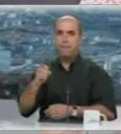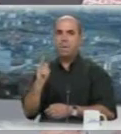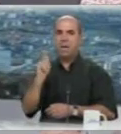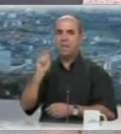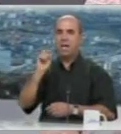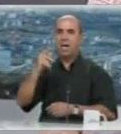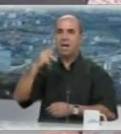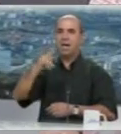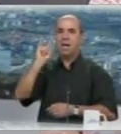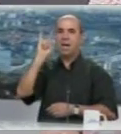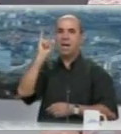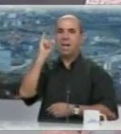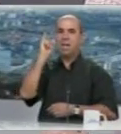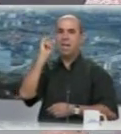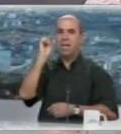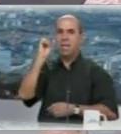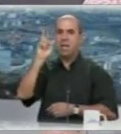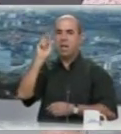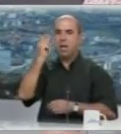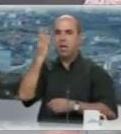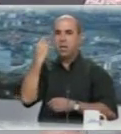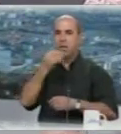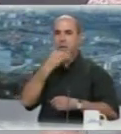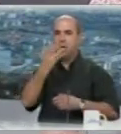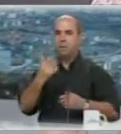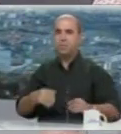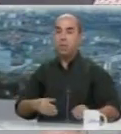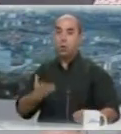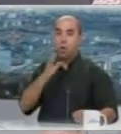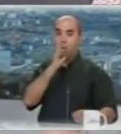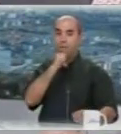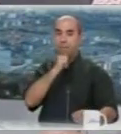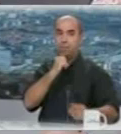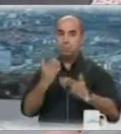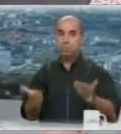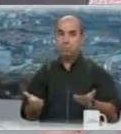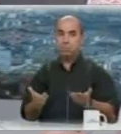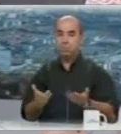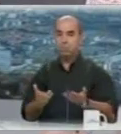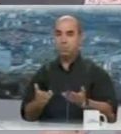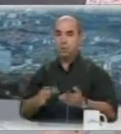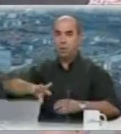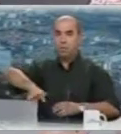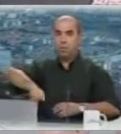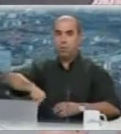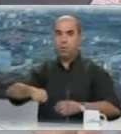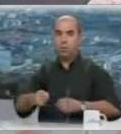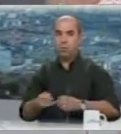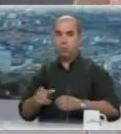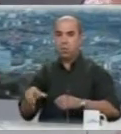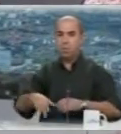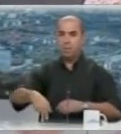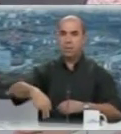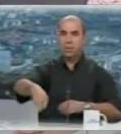الرواية الشعبية تقول لك مقطع خيرة، مقطع خيرة تقول لك أنه كانت هناك امرأة تسطو على المارة وتجردهم